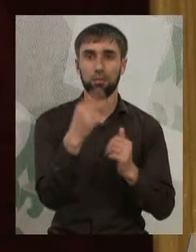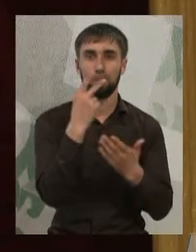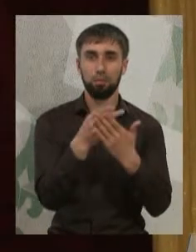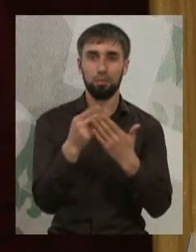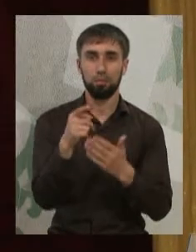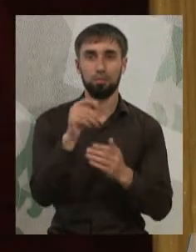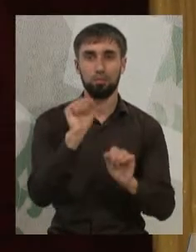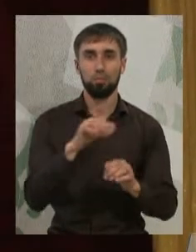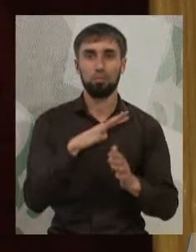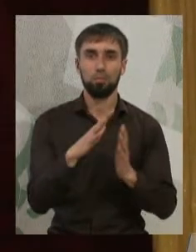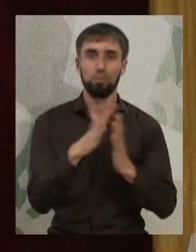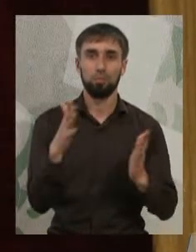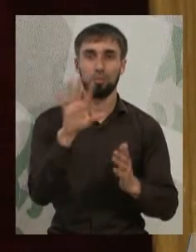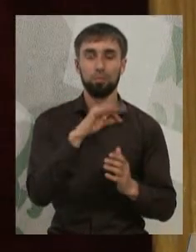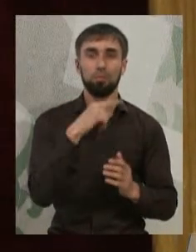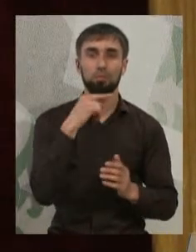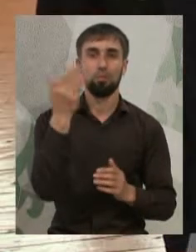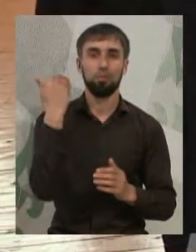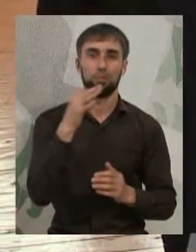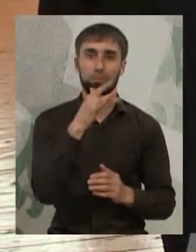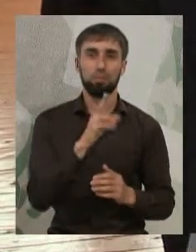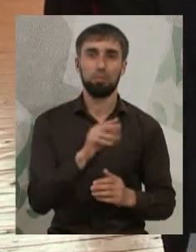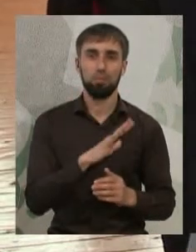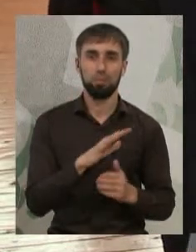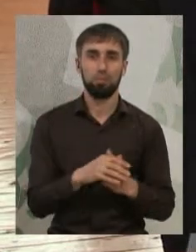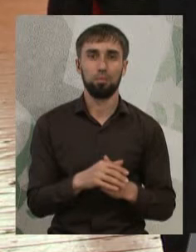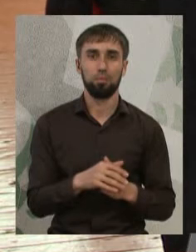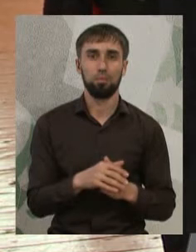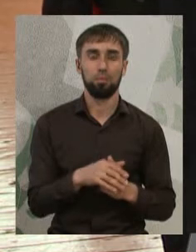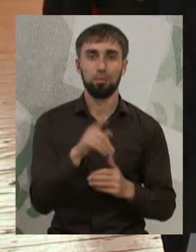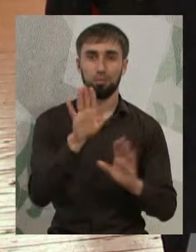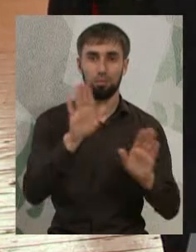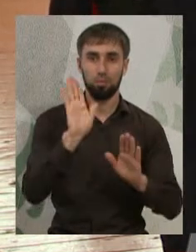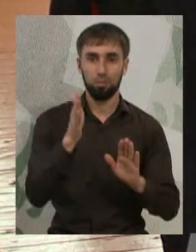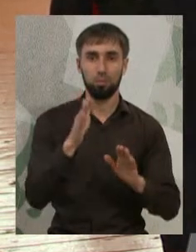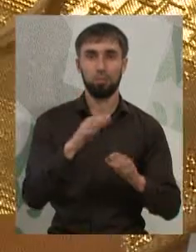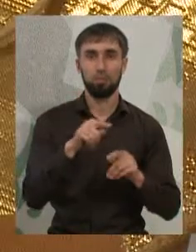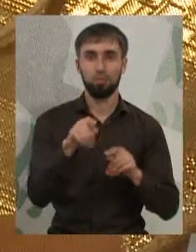узнать больше о жизни ингушей того периода. Погрузиться в него может любой желающий. Выставка Музея